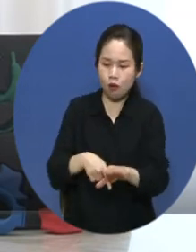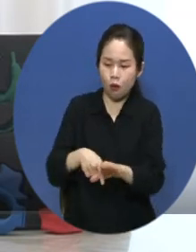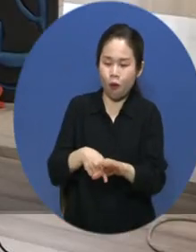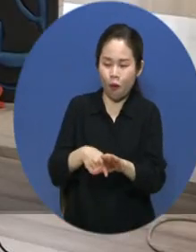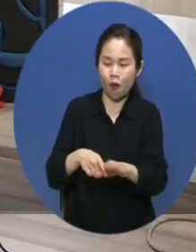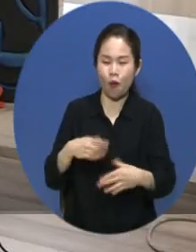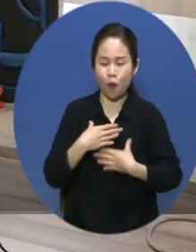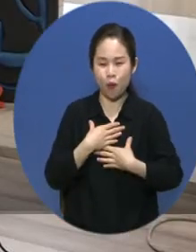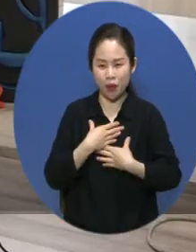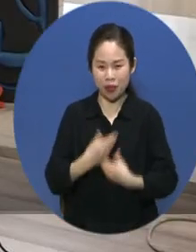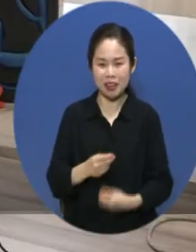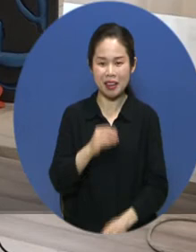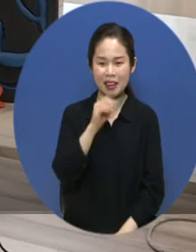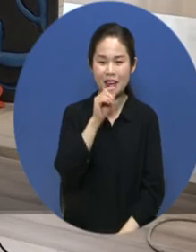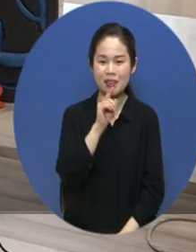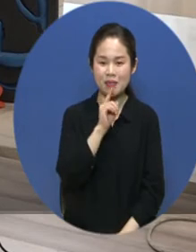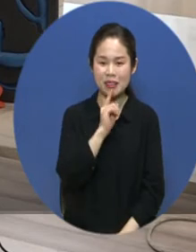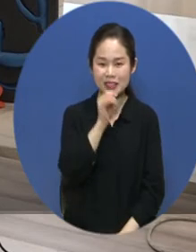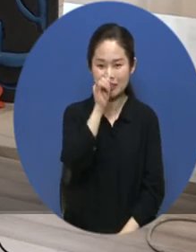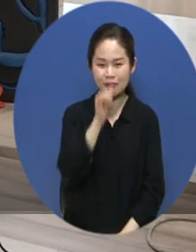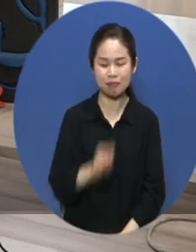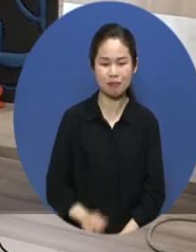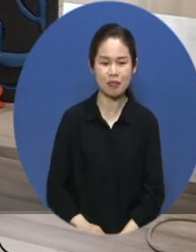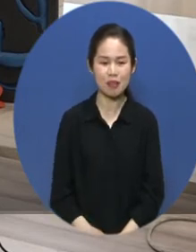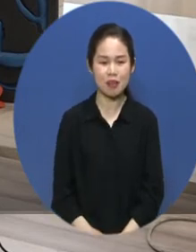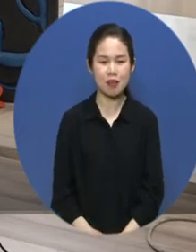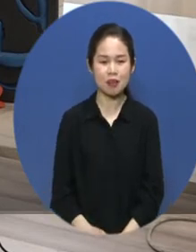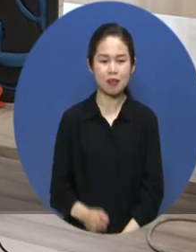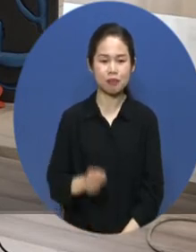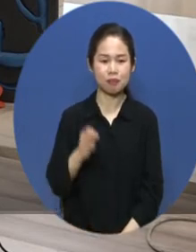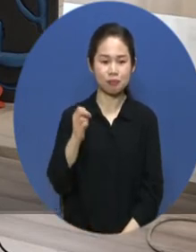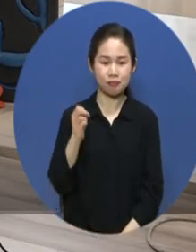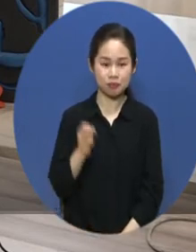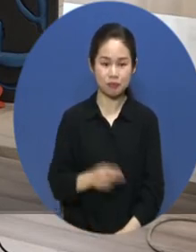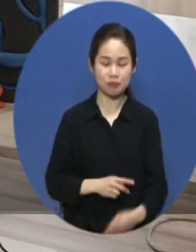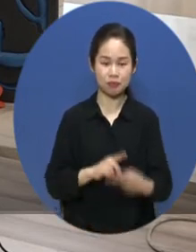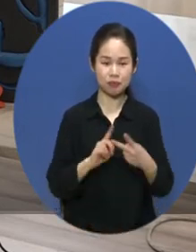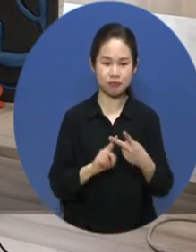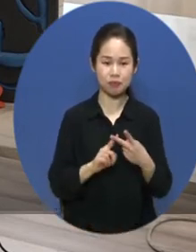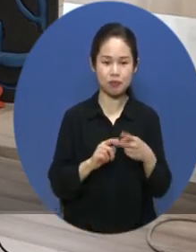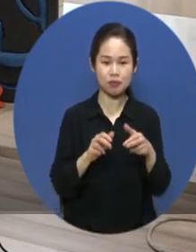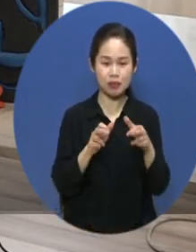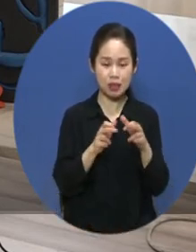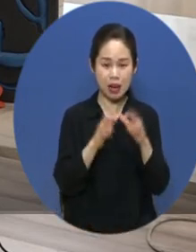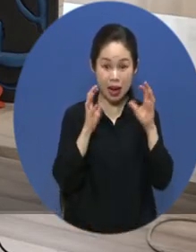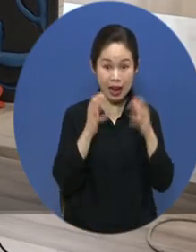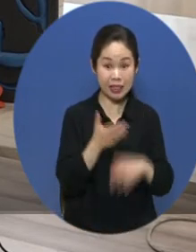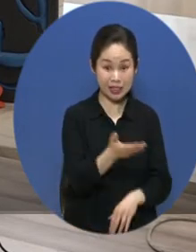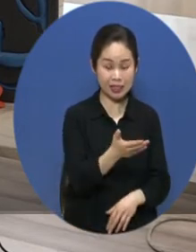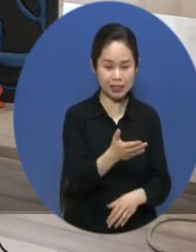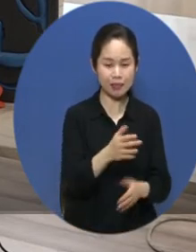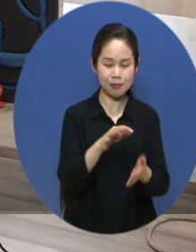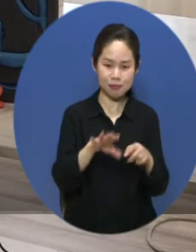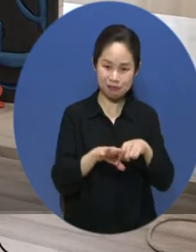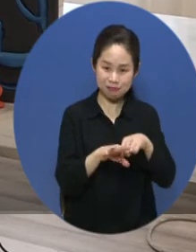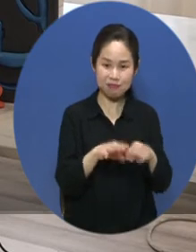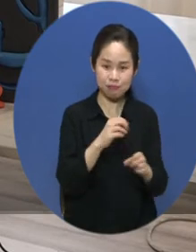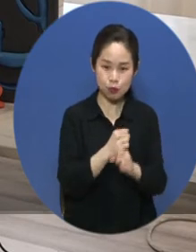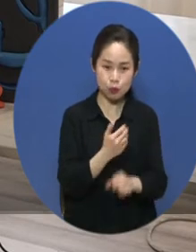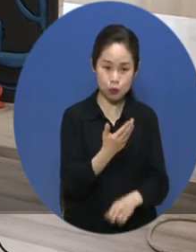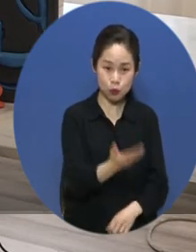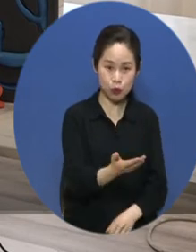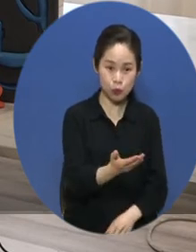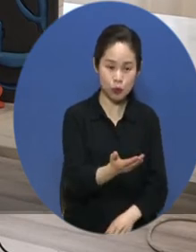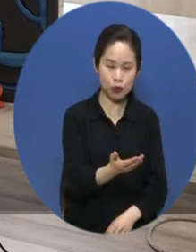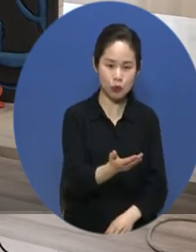번째고요. 두 번째 같은 경우에는 이제 장애 아동 필기 보조기구를 만들어 준 적이 있었는데 사실 보조기구라는 것